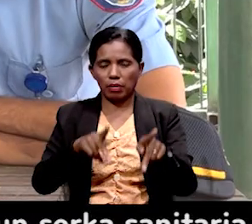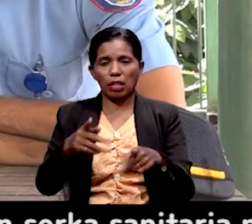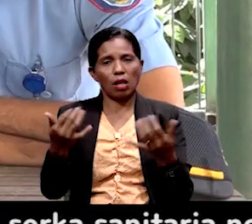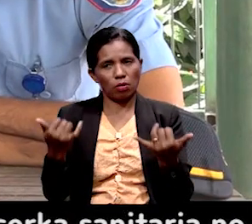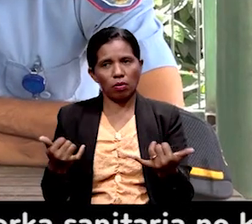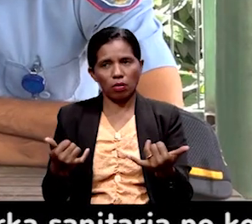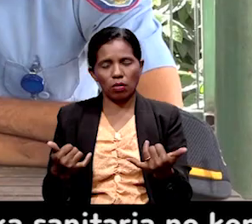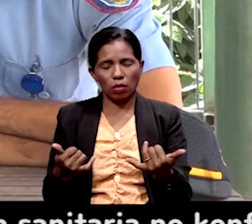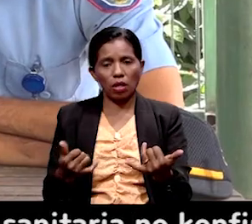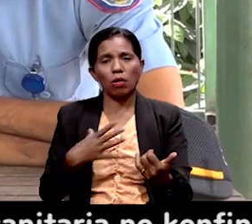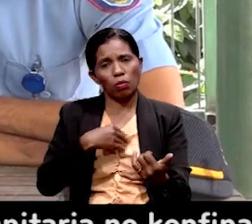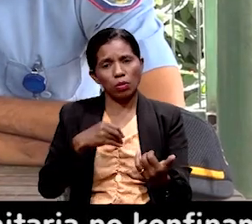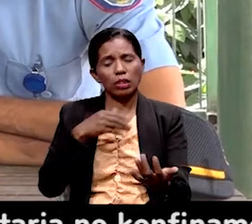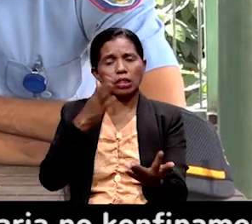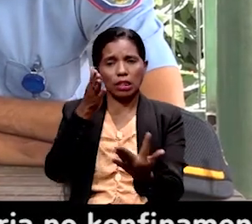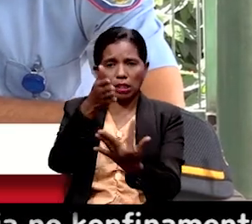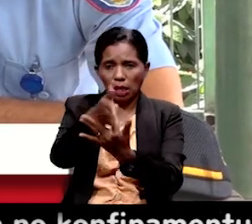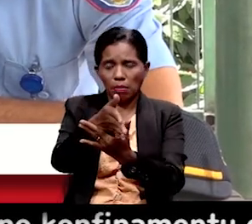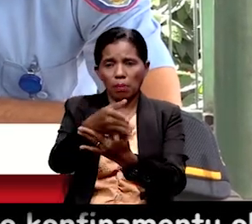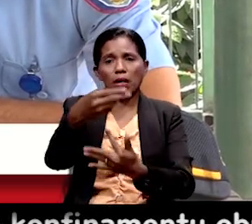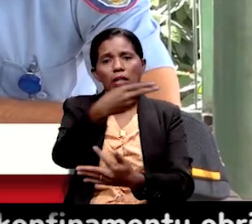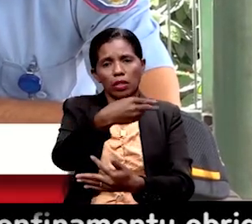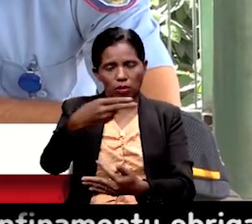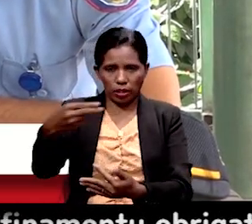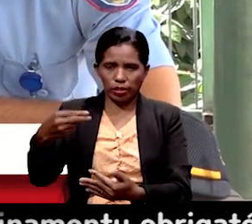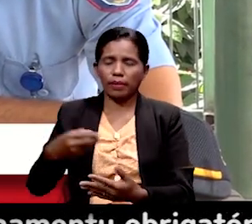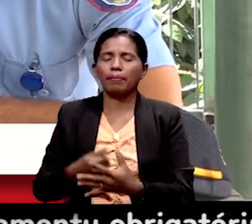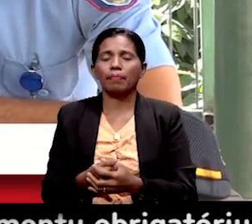pasa fronteira. Ita tene katak